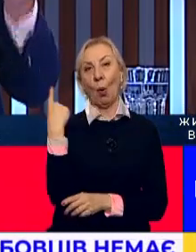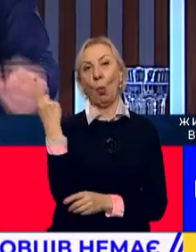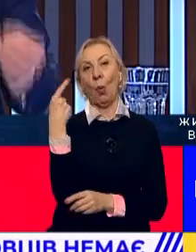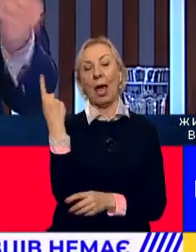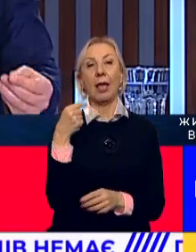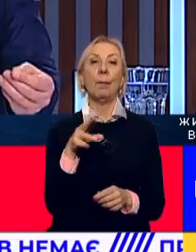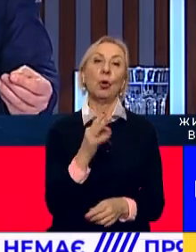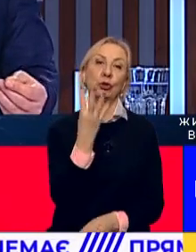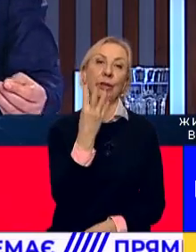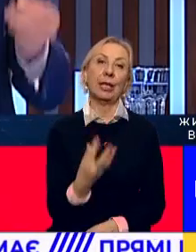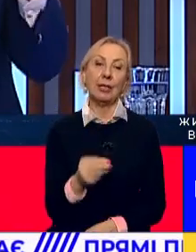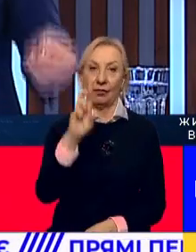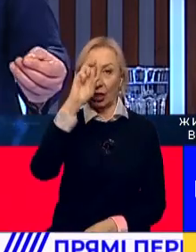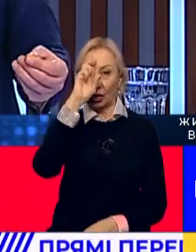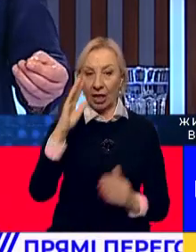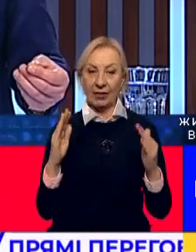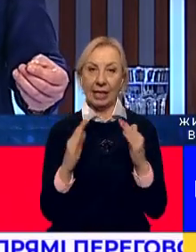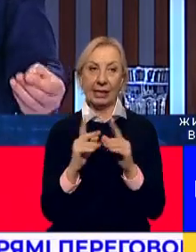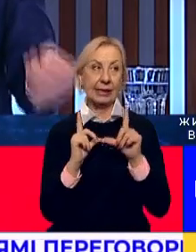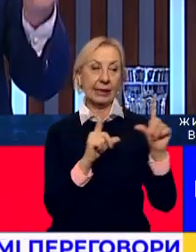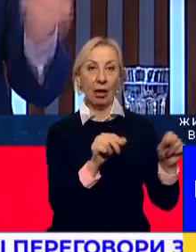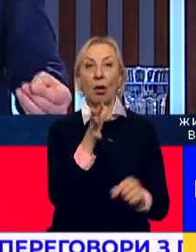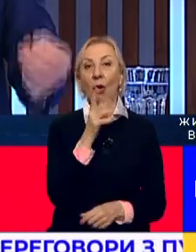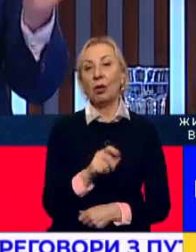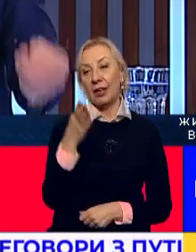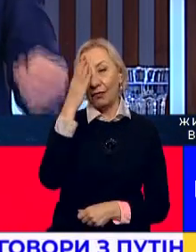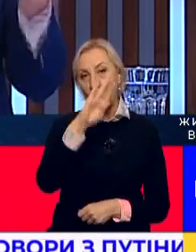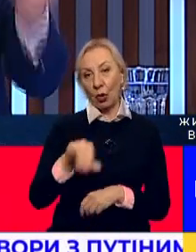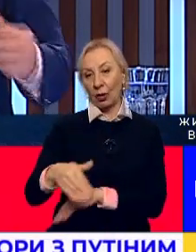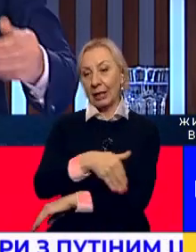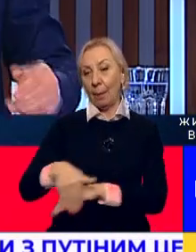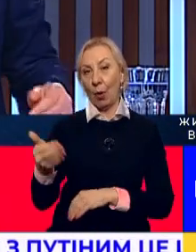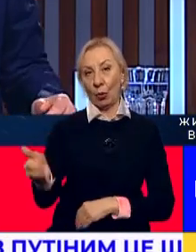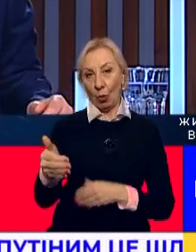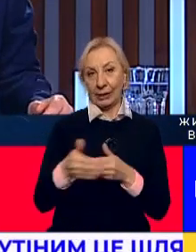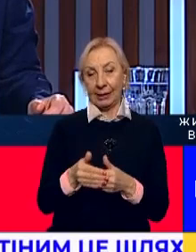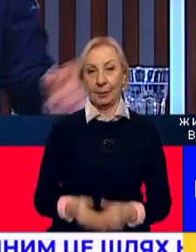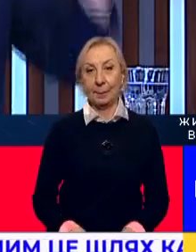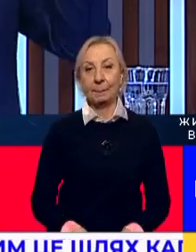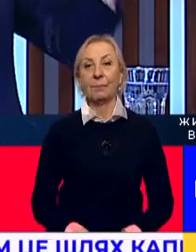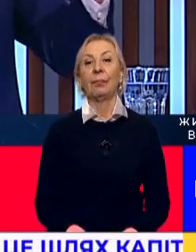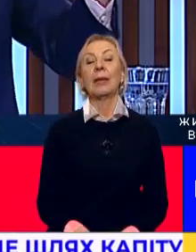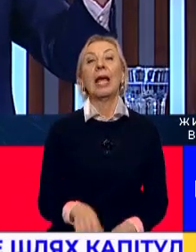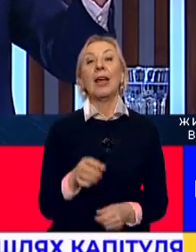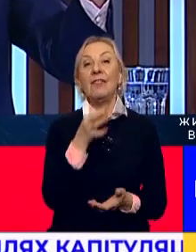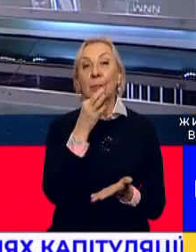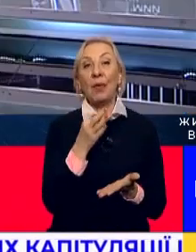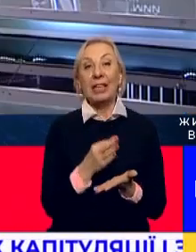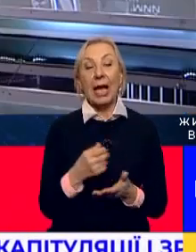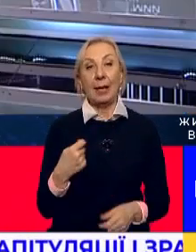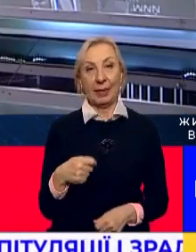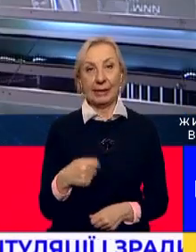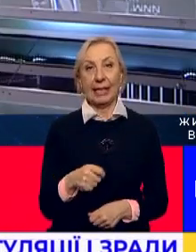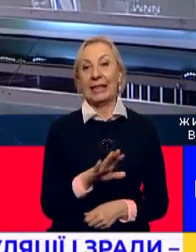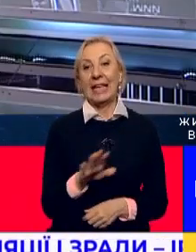у державній резиденції, коли ворог на порозі, і коли треба приймати рішення для захисту країни. І відповідальний президент